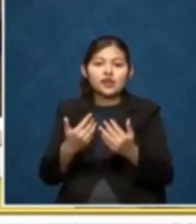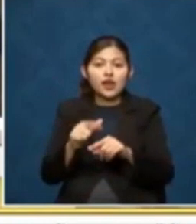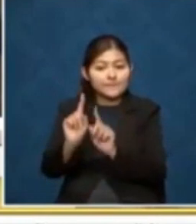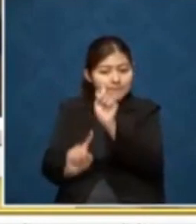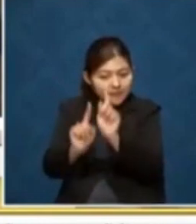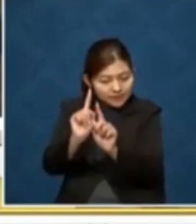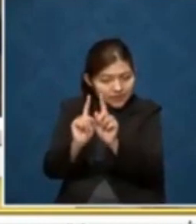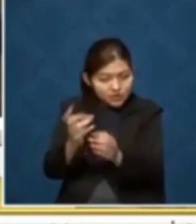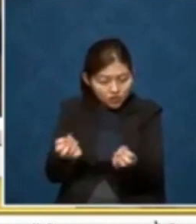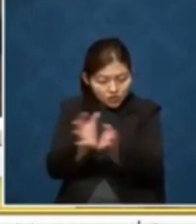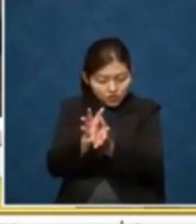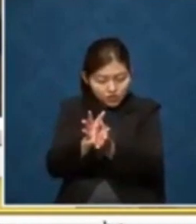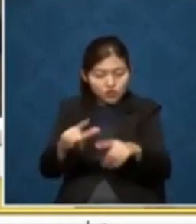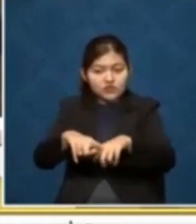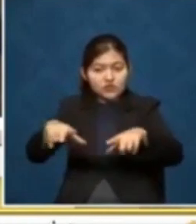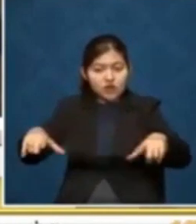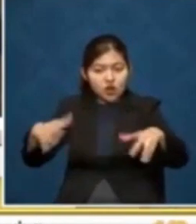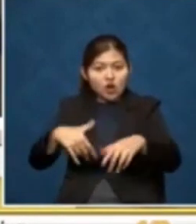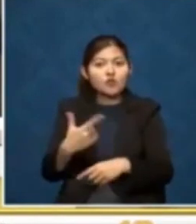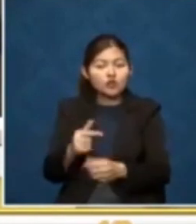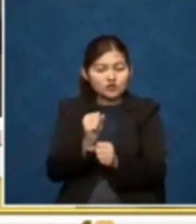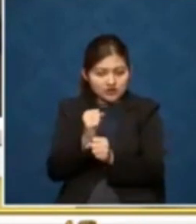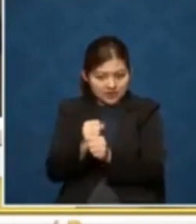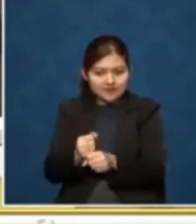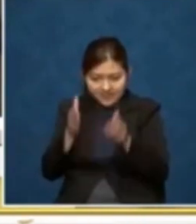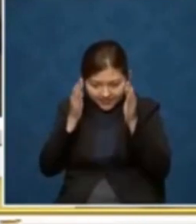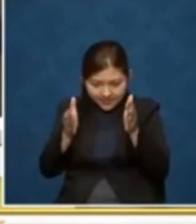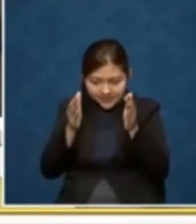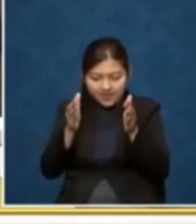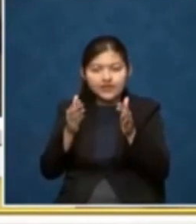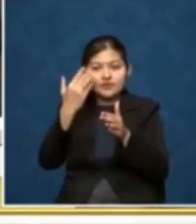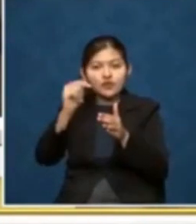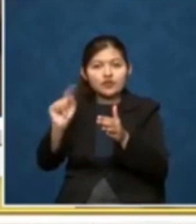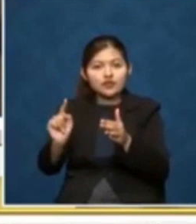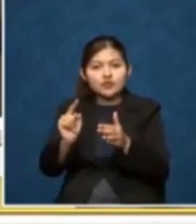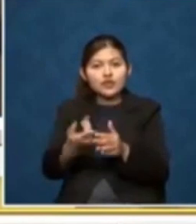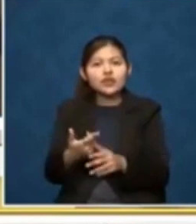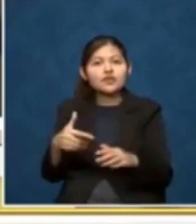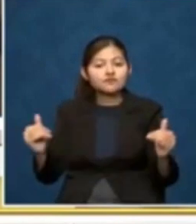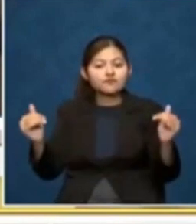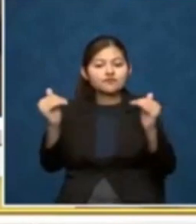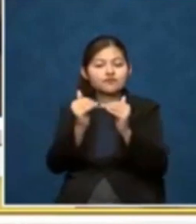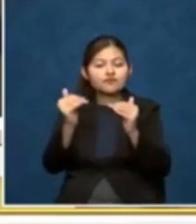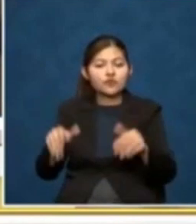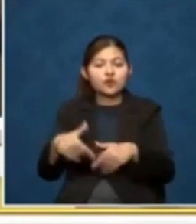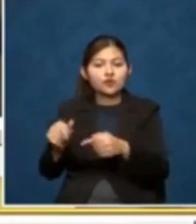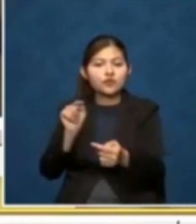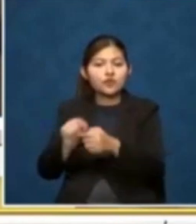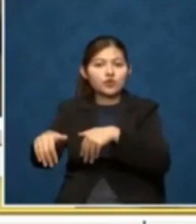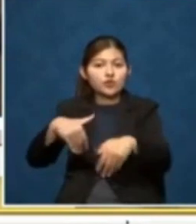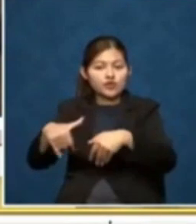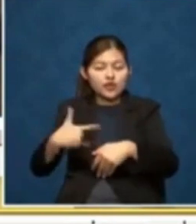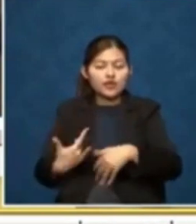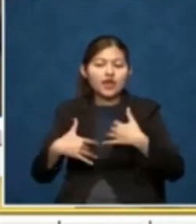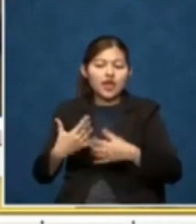ประเมินผลกระทบสิ่งแวดล้อมเราก็ต้องทำอย่างจริงจังเช่นเดียวกันนะคะเพื่อที่ให้เกิดความยุติธรรมกับทุกคนโดยเฉพาะเรื่องของการ